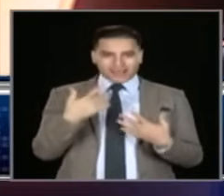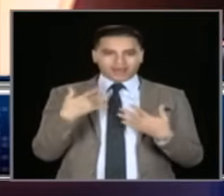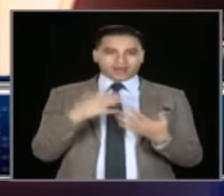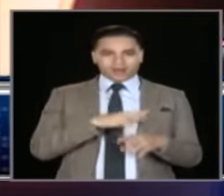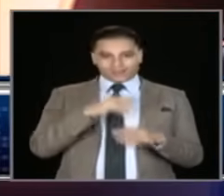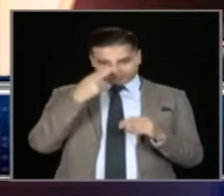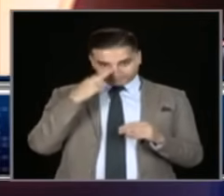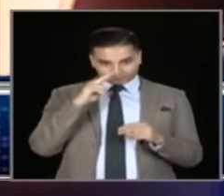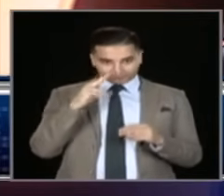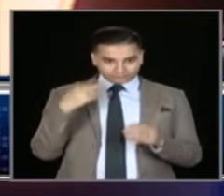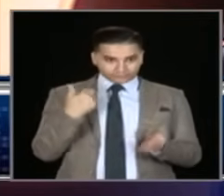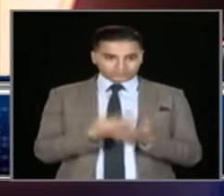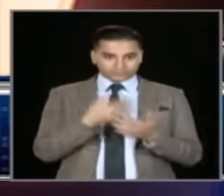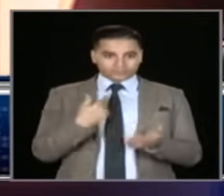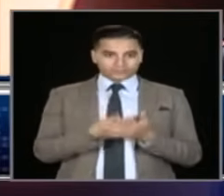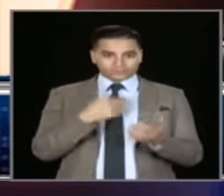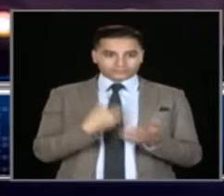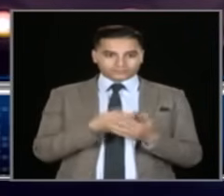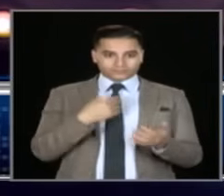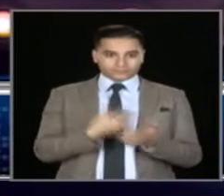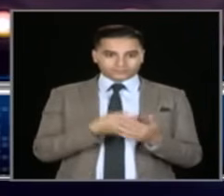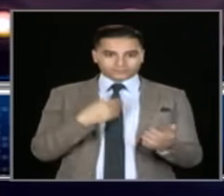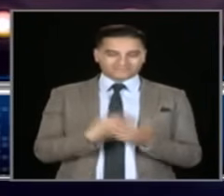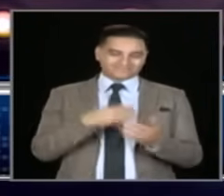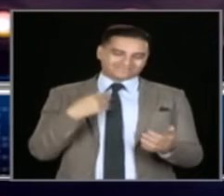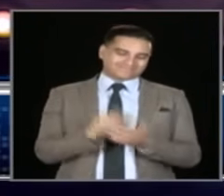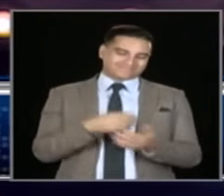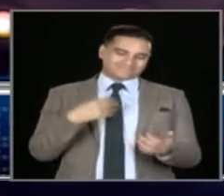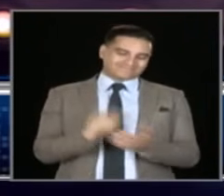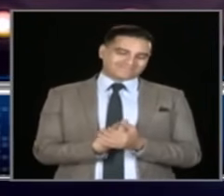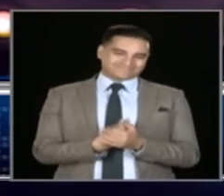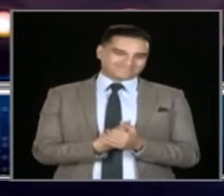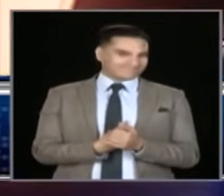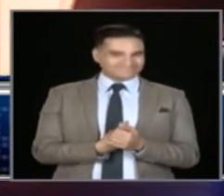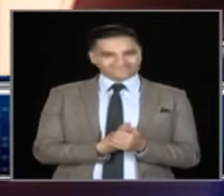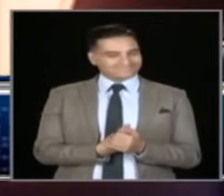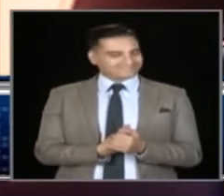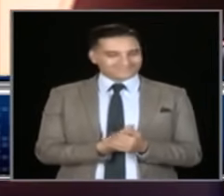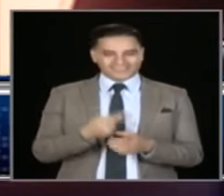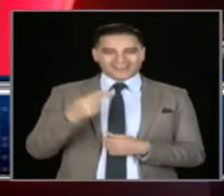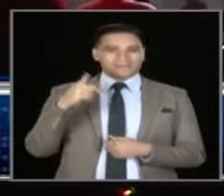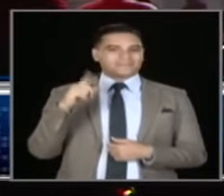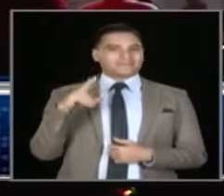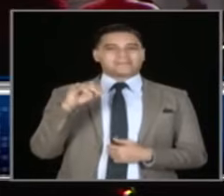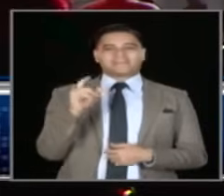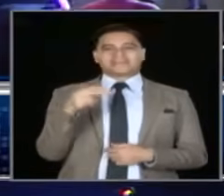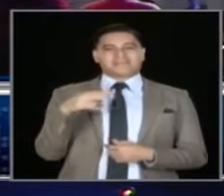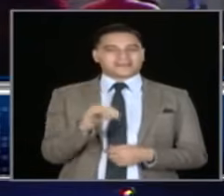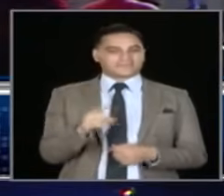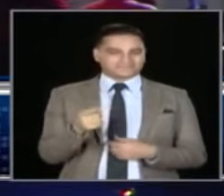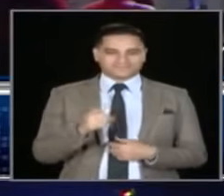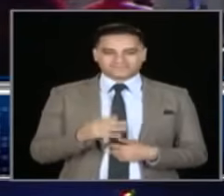مين؟ عبد المنعم مدبولي؟ لا لا، إجابة خاطئة.